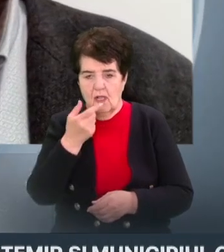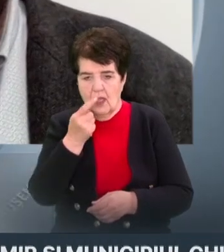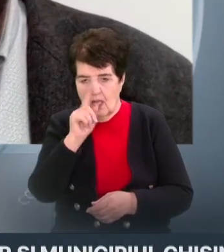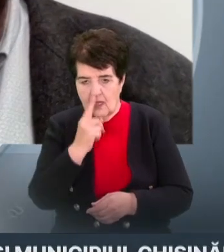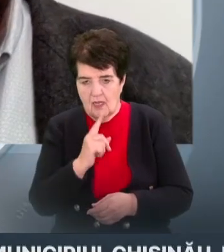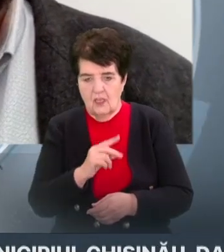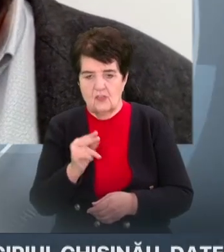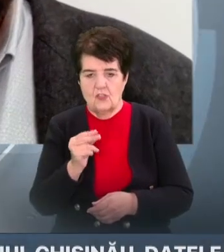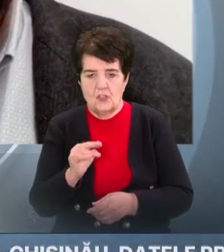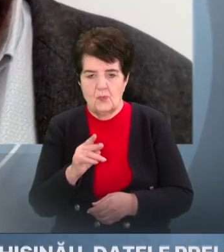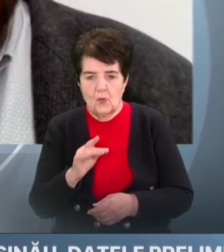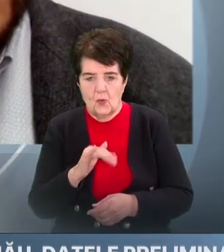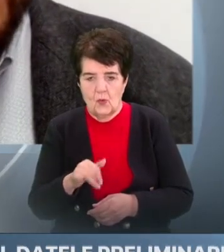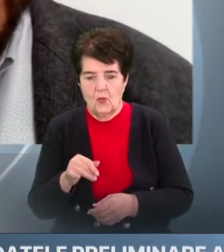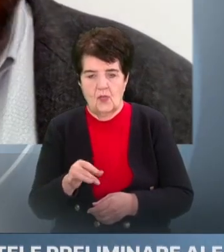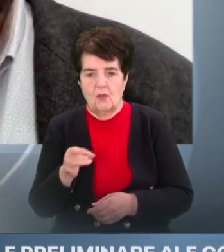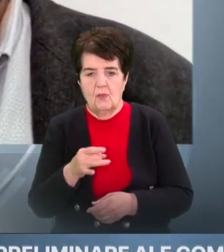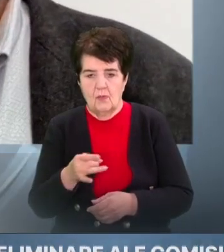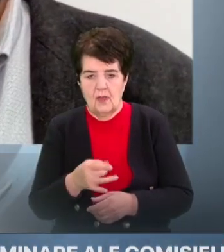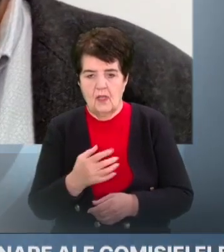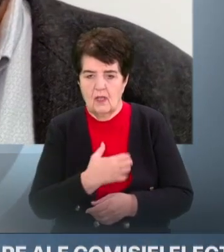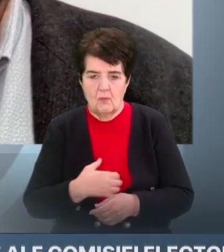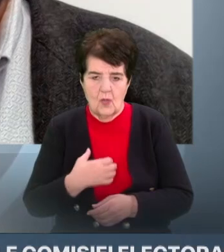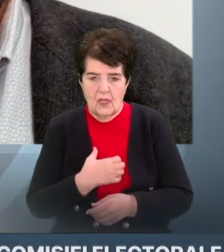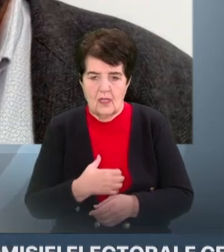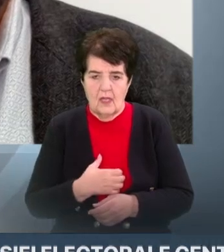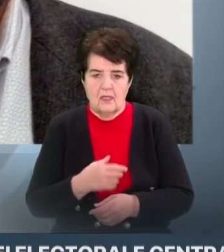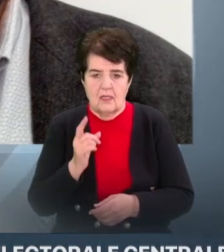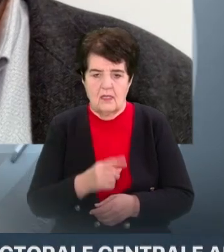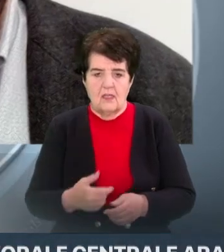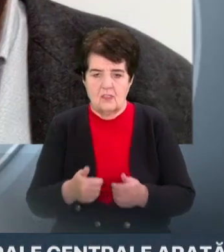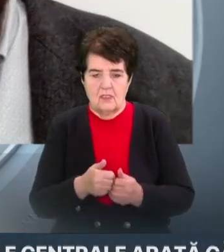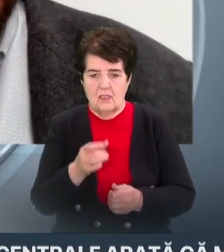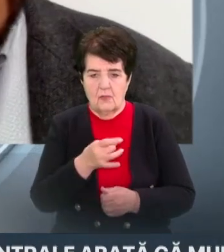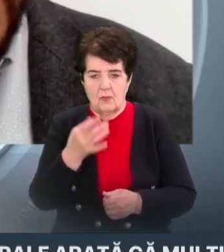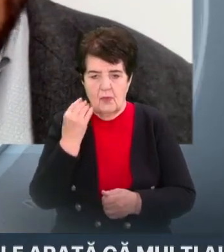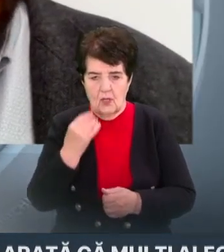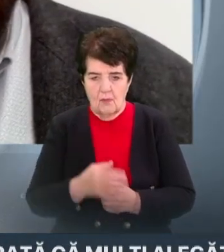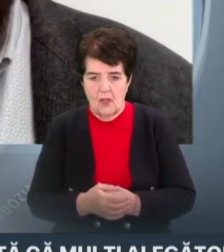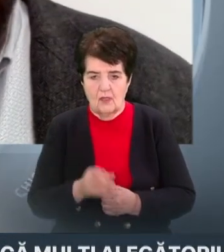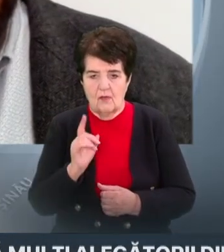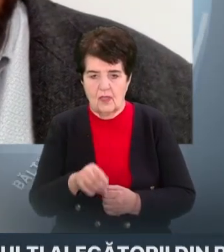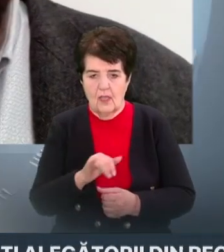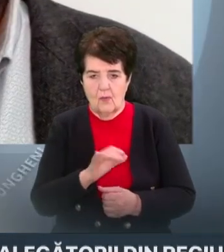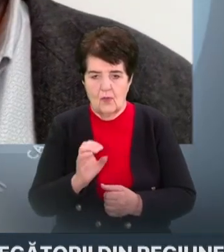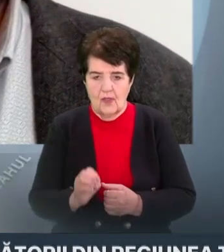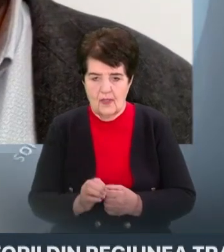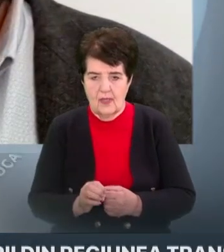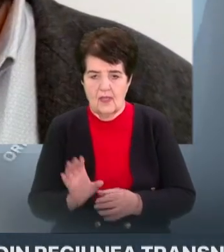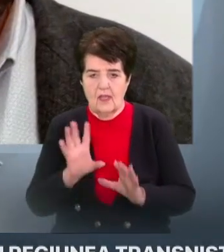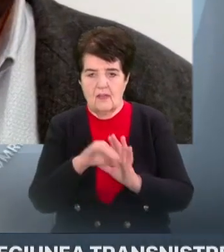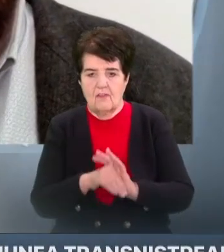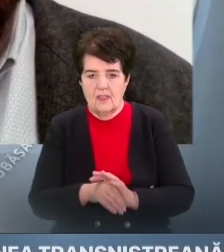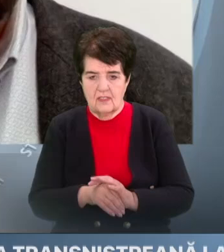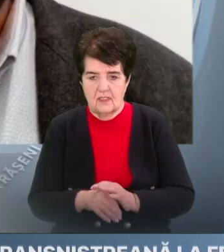Republica Cipru, state unde există comunități importante de cetățenii ai Republicii Moldova. Chiar în Uniunea Europeană avem Republica